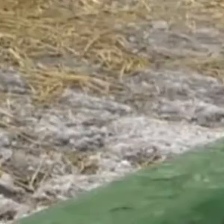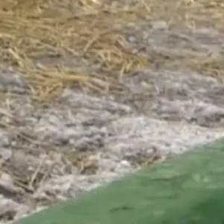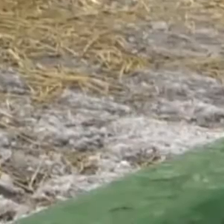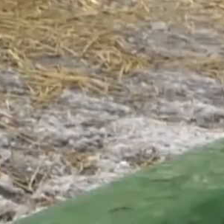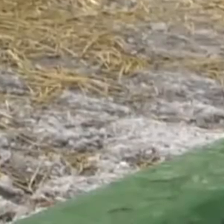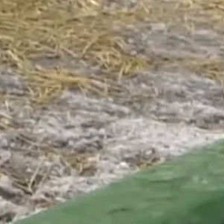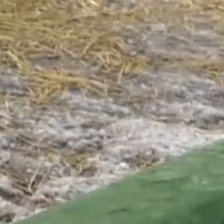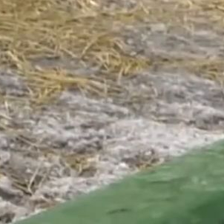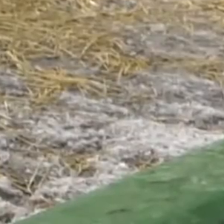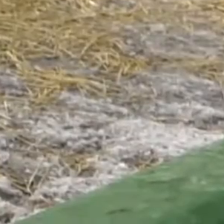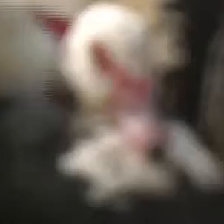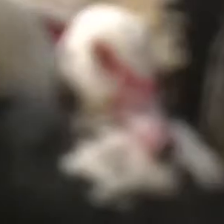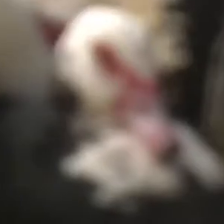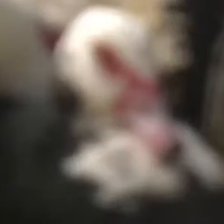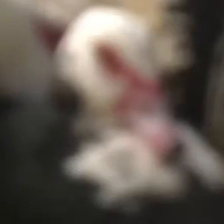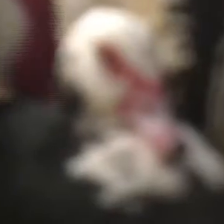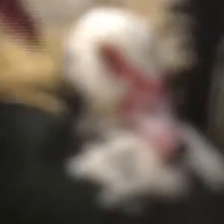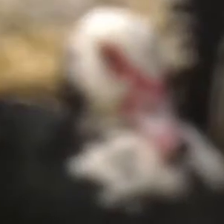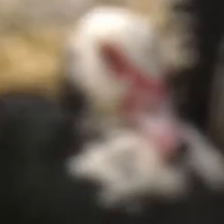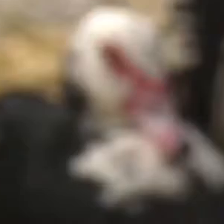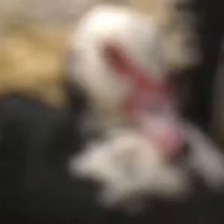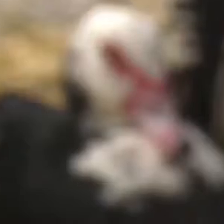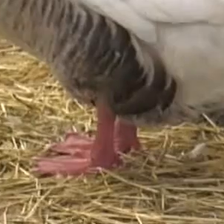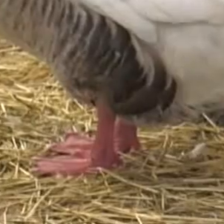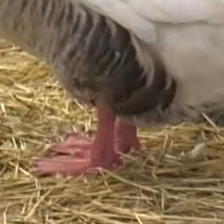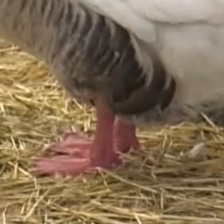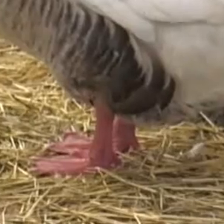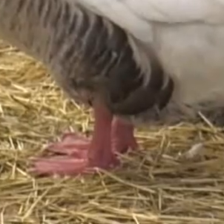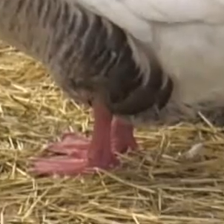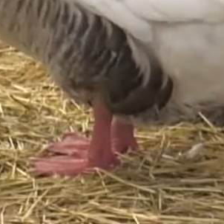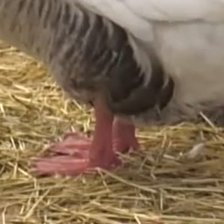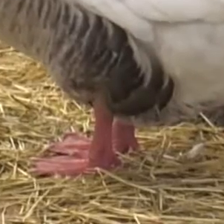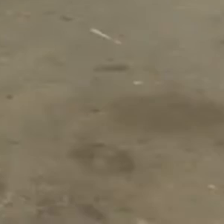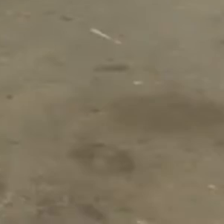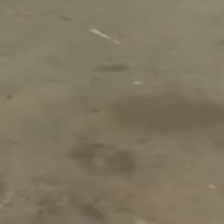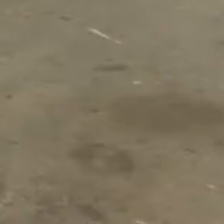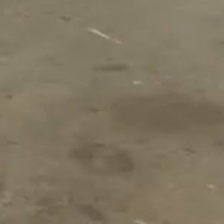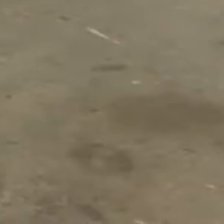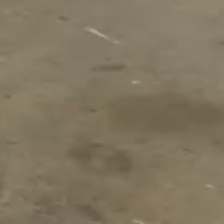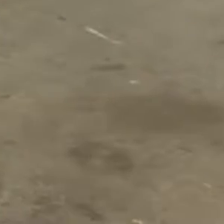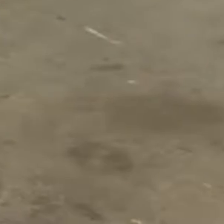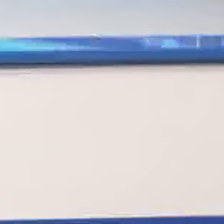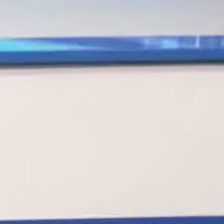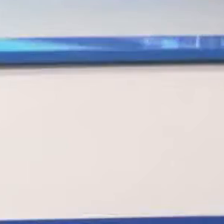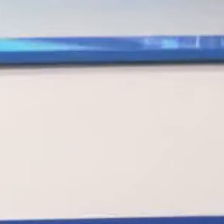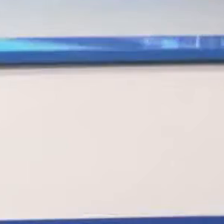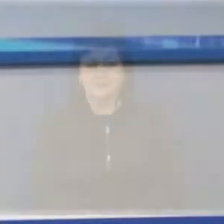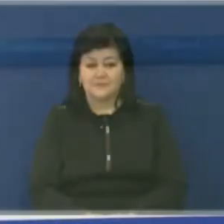1 сәуір дүниежүзілік құстар күні. Қанаттылар күніне орай қаламыздағы биологиялық орталық экологиялық акция ұйымдастырды.